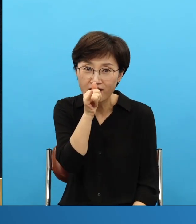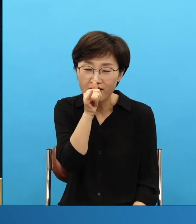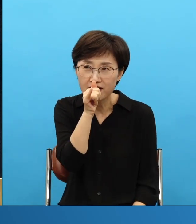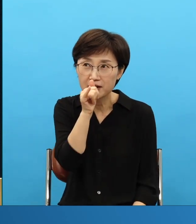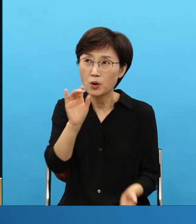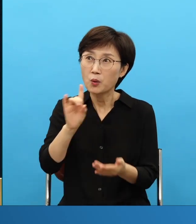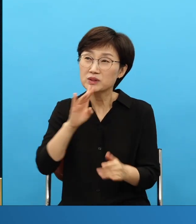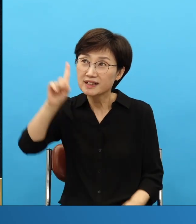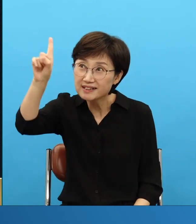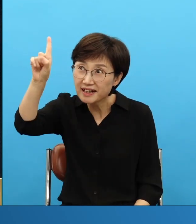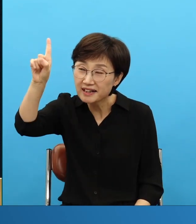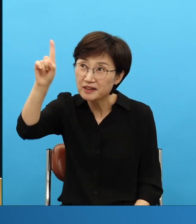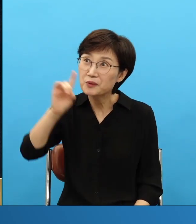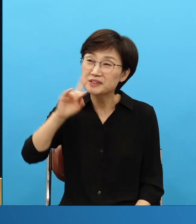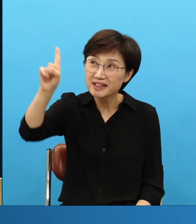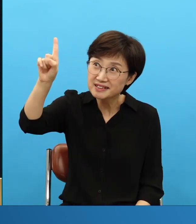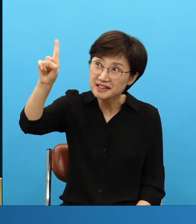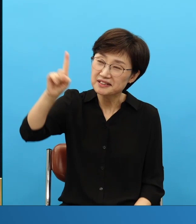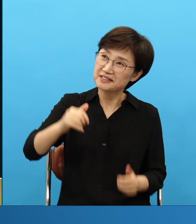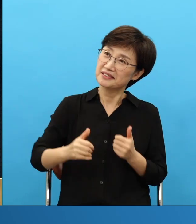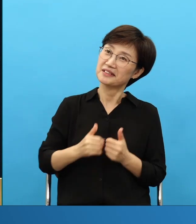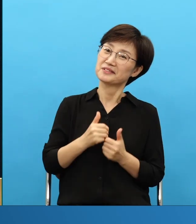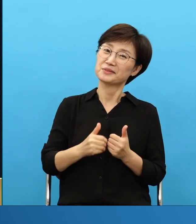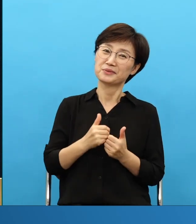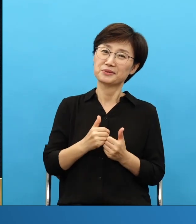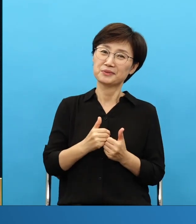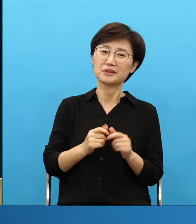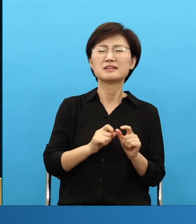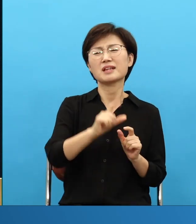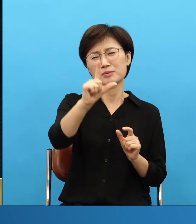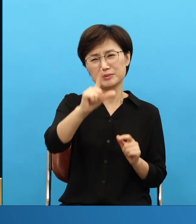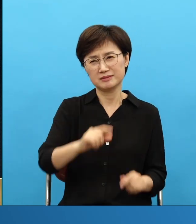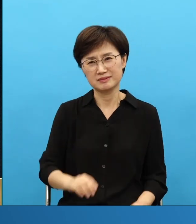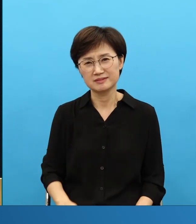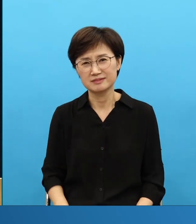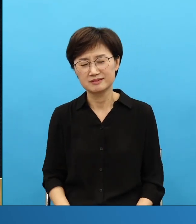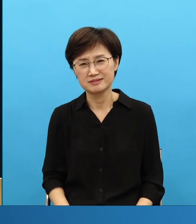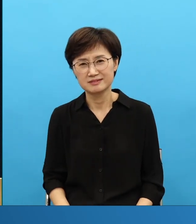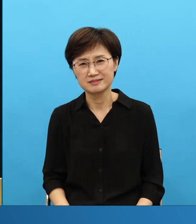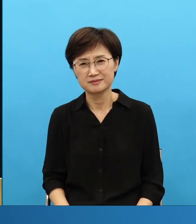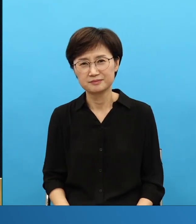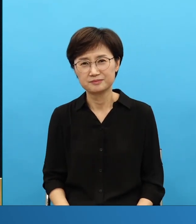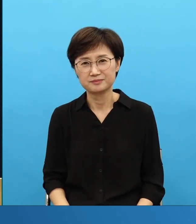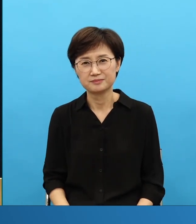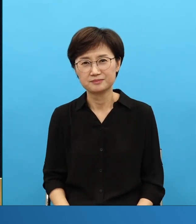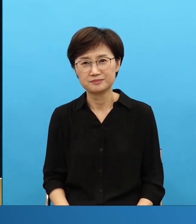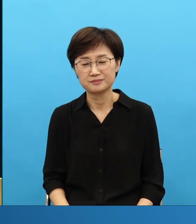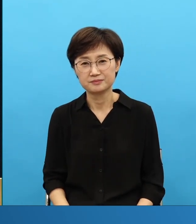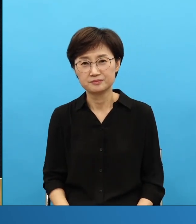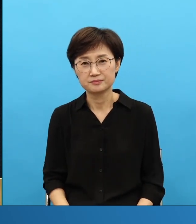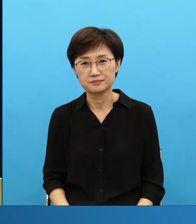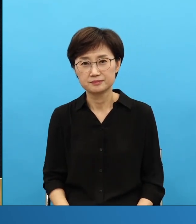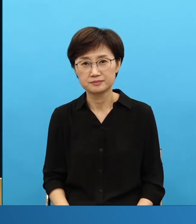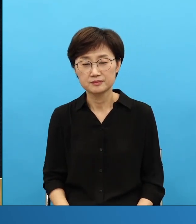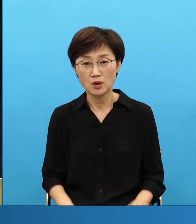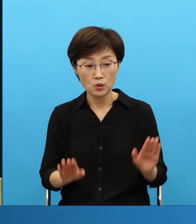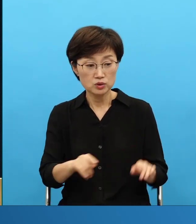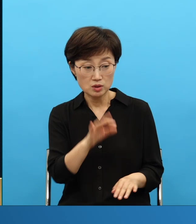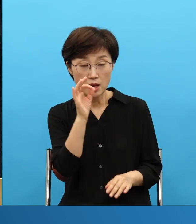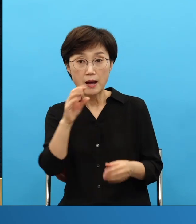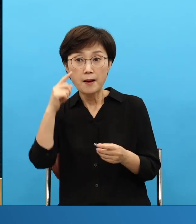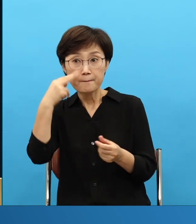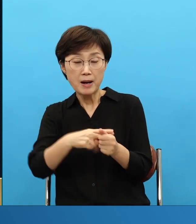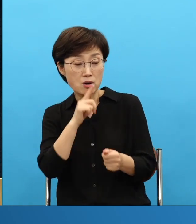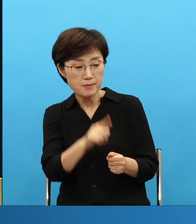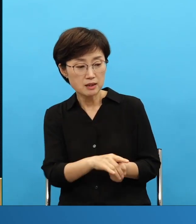the darkness trembles in fear. And yet, when we hear only Christ, we need to say amen. But many people question it. 해로 여긴다 이랬어요. It says here,